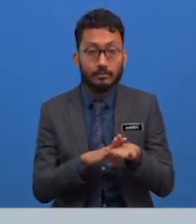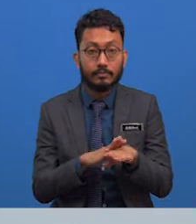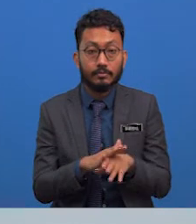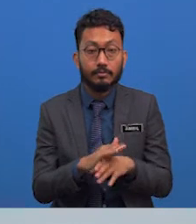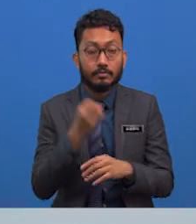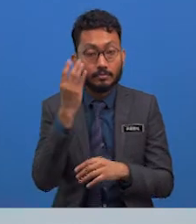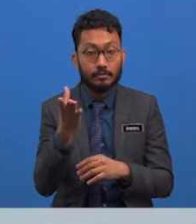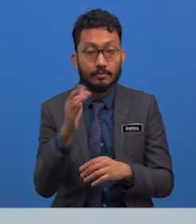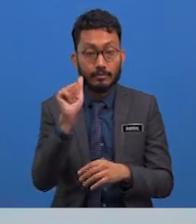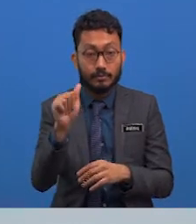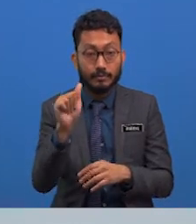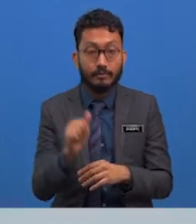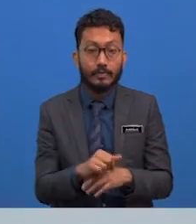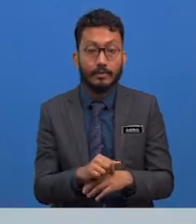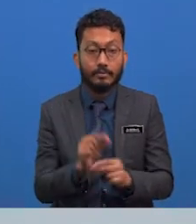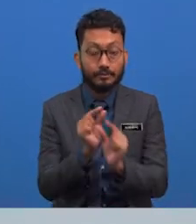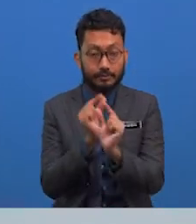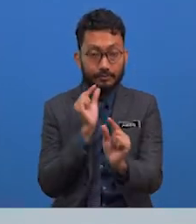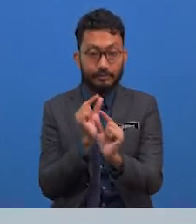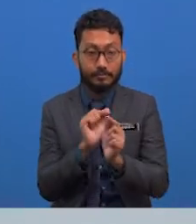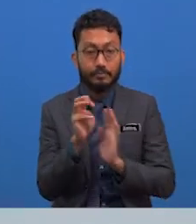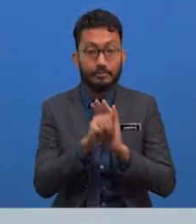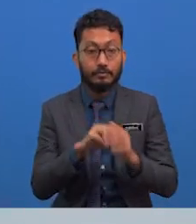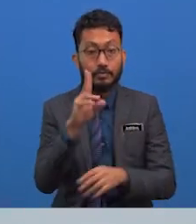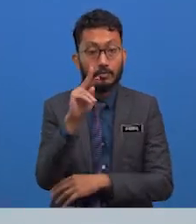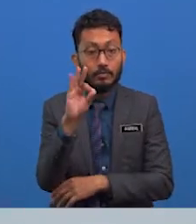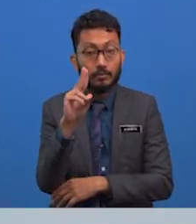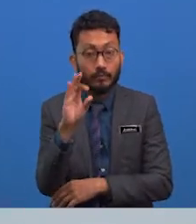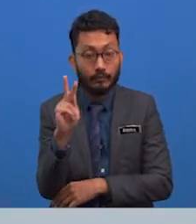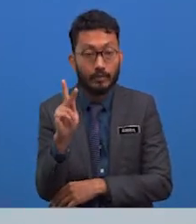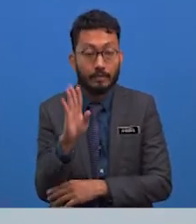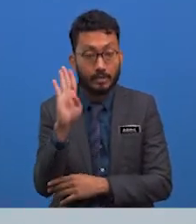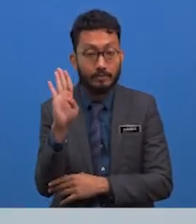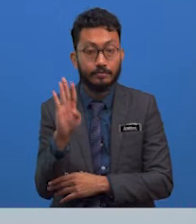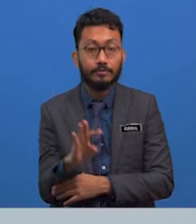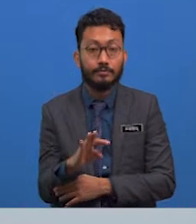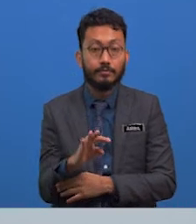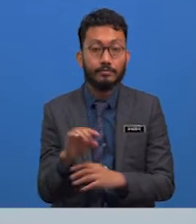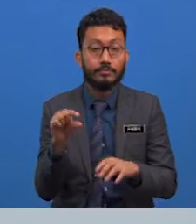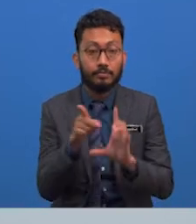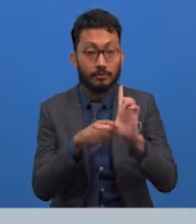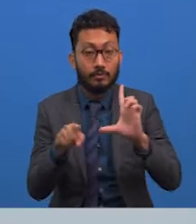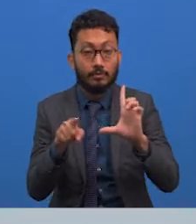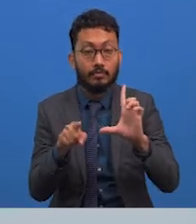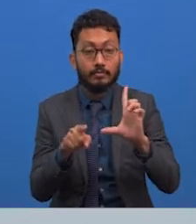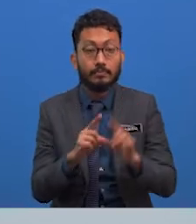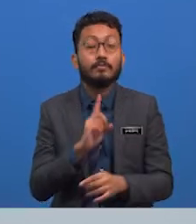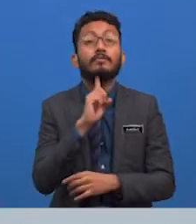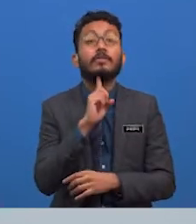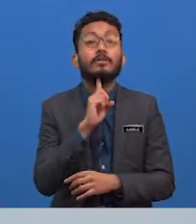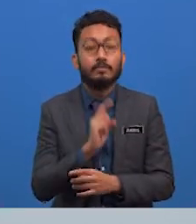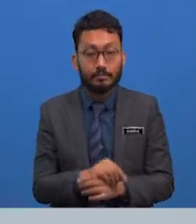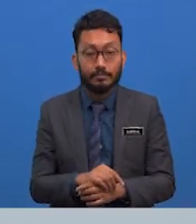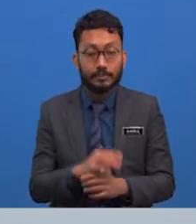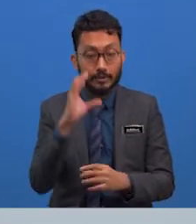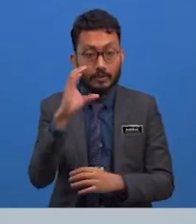nyatakan A, garis mengufuk, B, sudut mendongak, C, sudut tunduk, dan